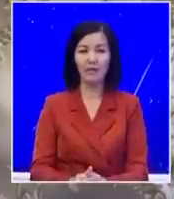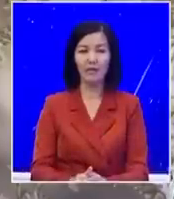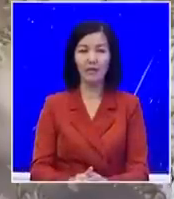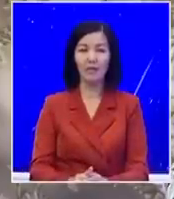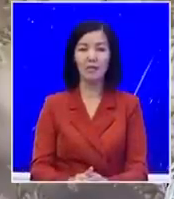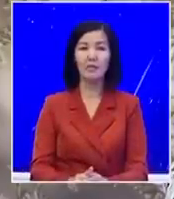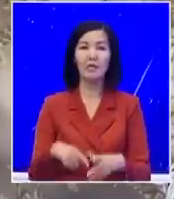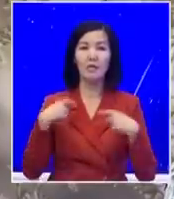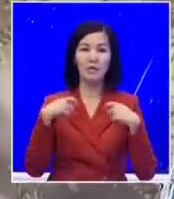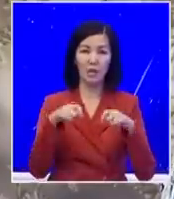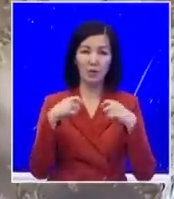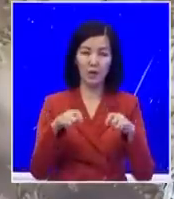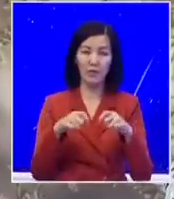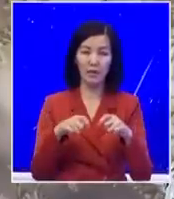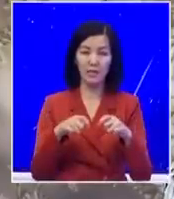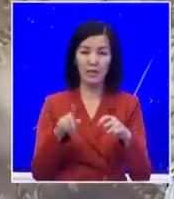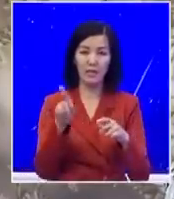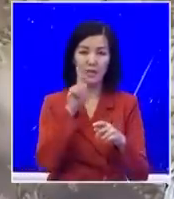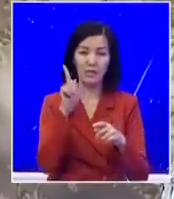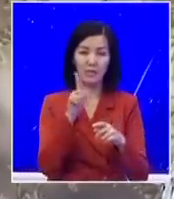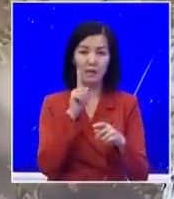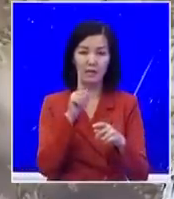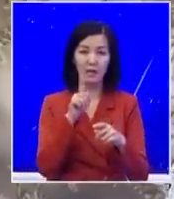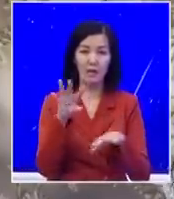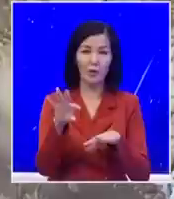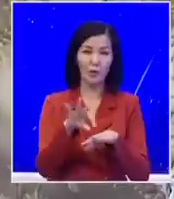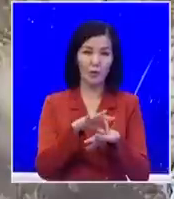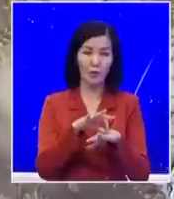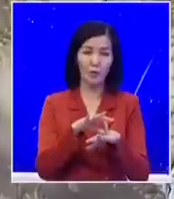мен айланып жүргенде осы жолдасым мен